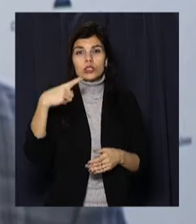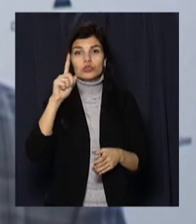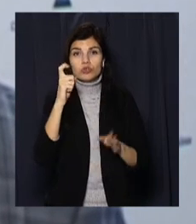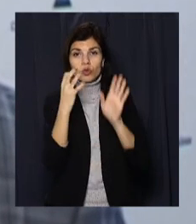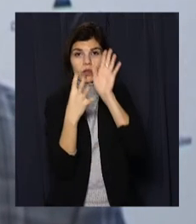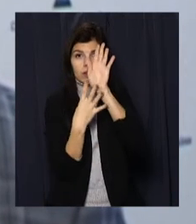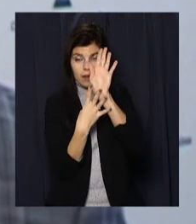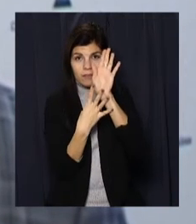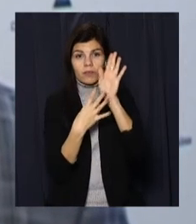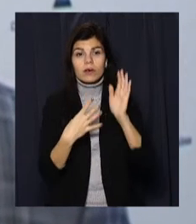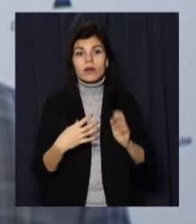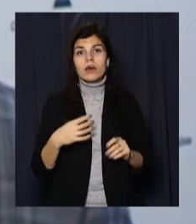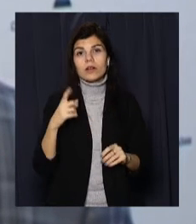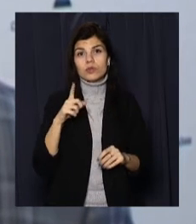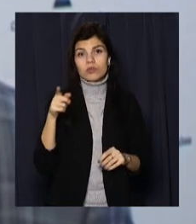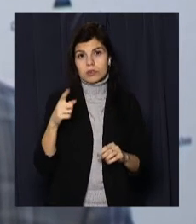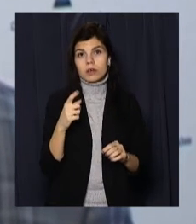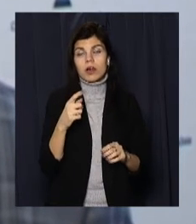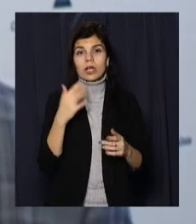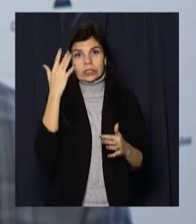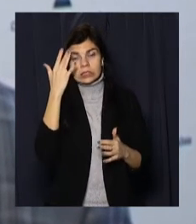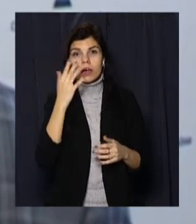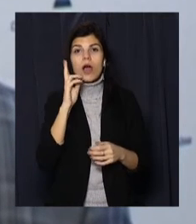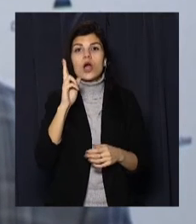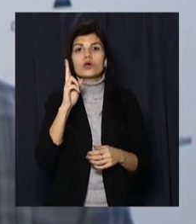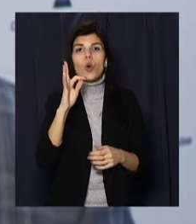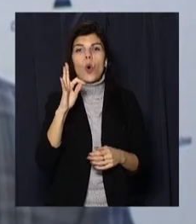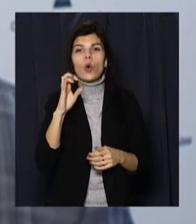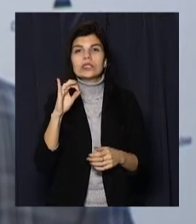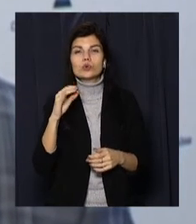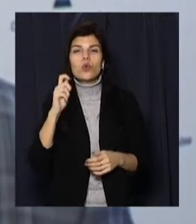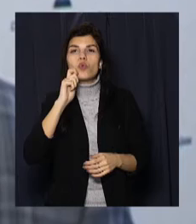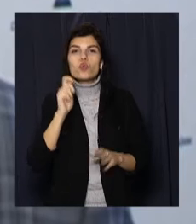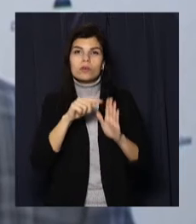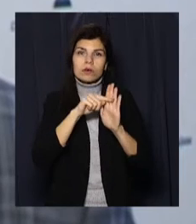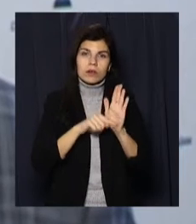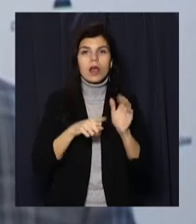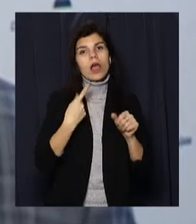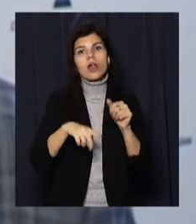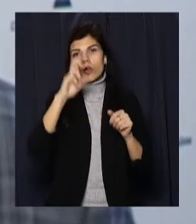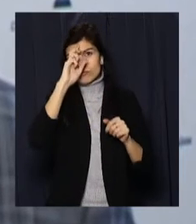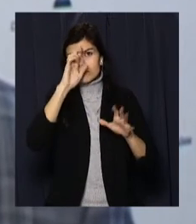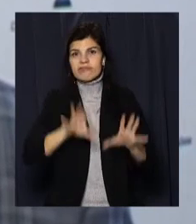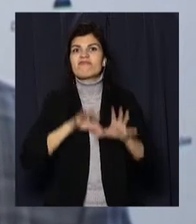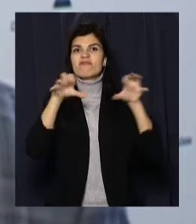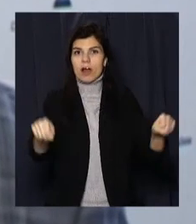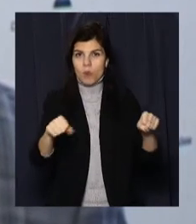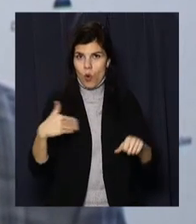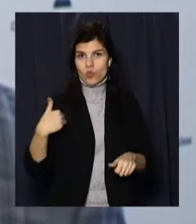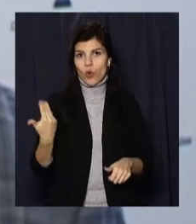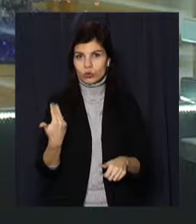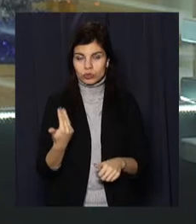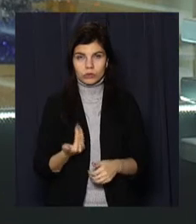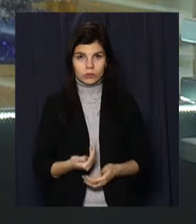«Дії, спрямовані на насильницьку зміну чи повалення конституційного ладу або на захоплення державної влади Кримінального кодексу